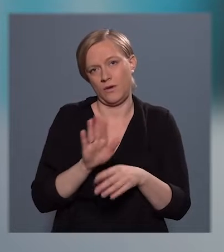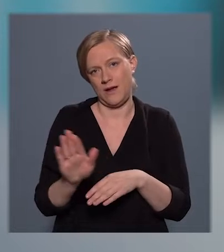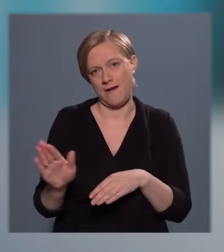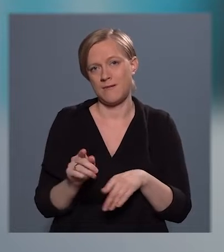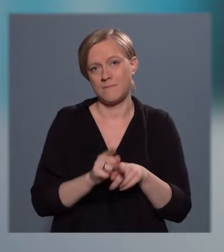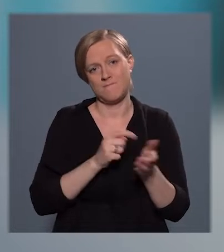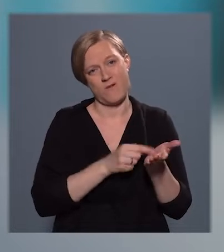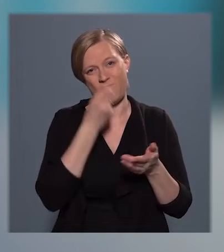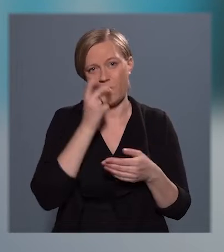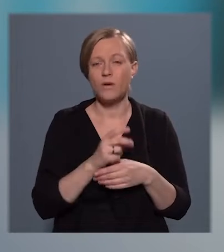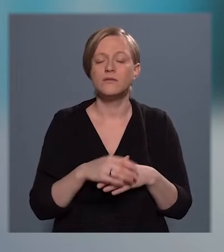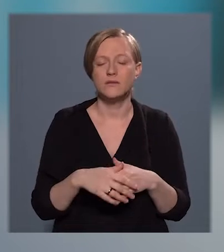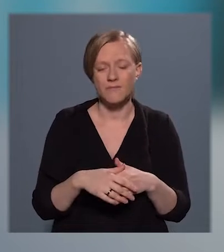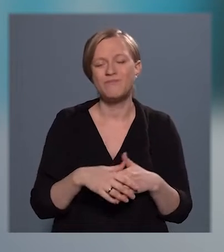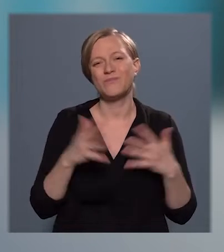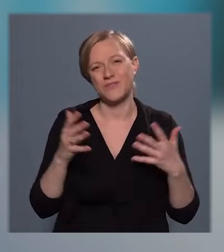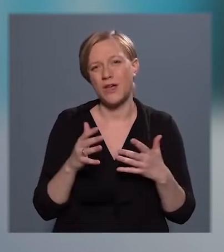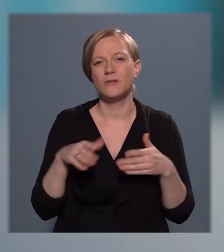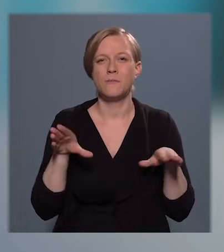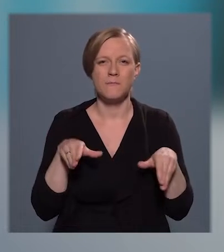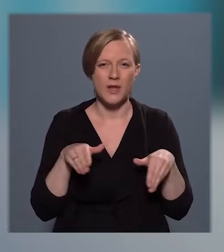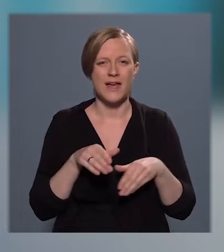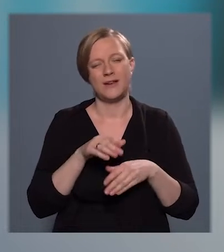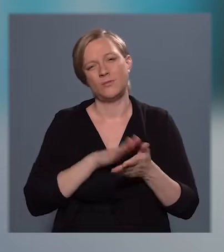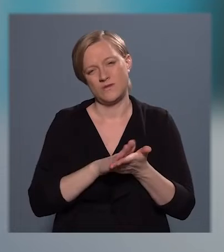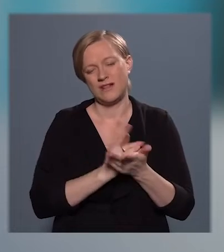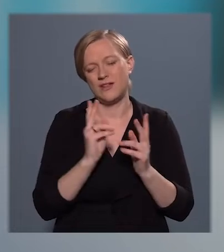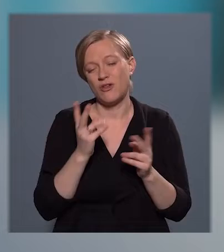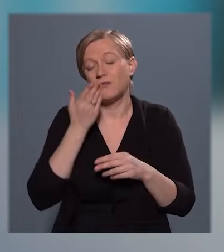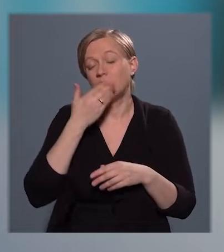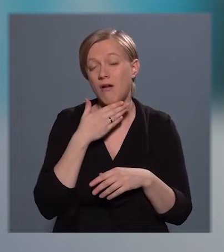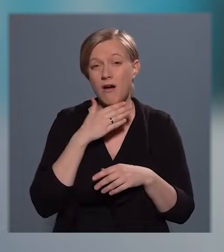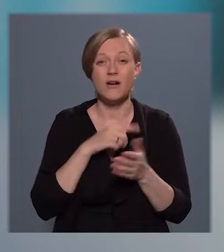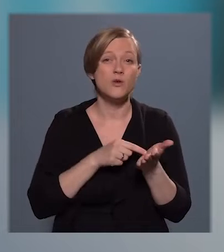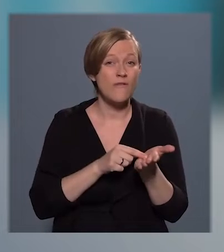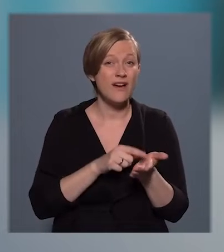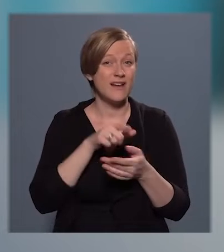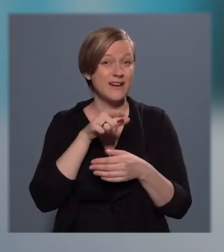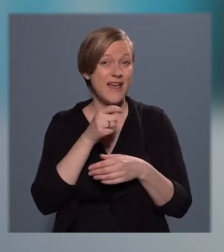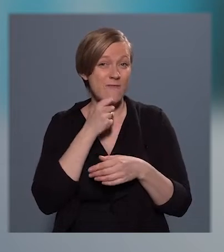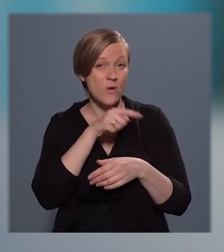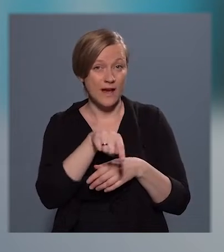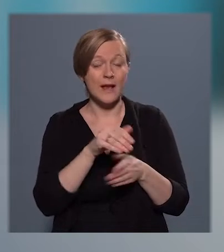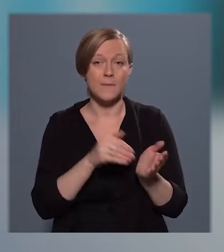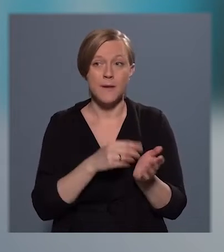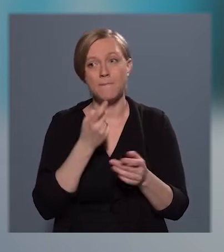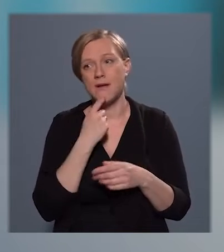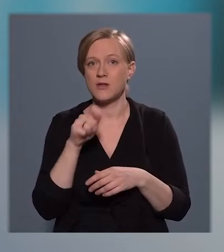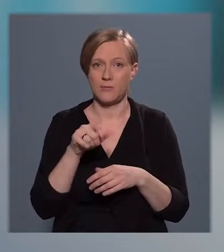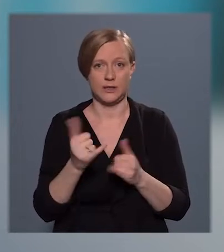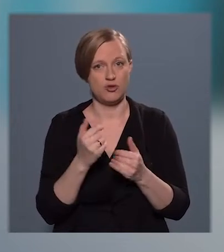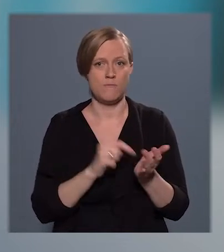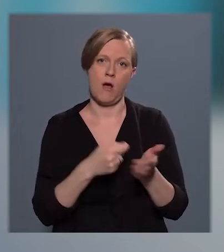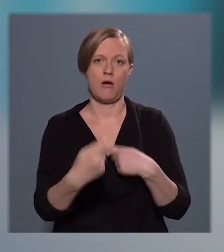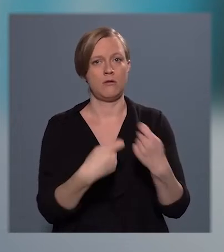magok, tehát egy elég jelentős madárpusztulást okozhatunk azzal elő, hogyha a rovarevő madarakat még tavasszal, március-áprilisban is magokkal